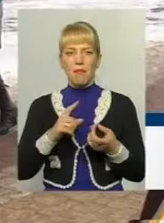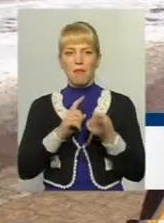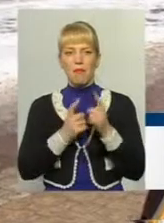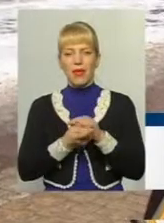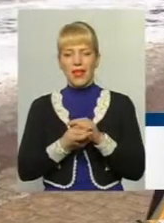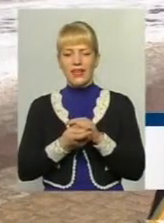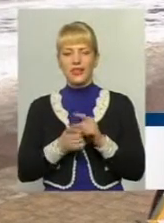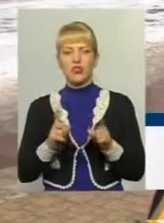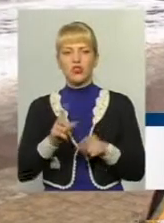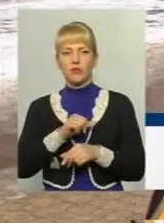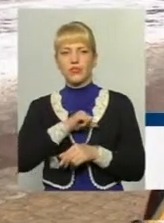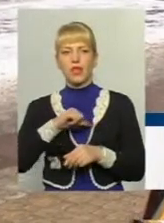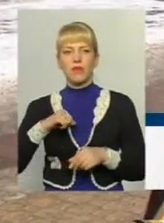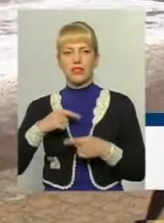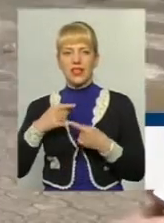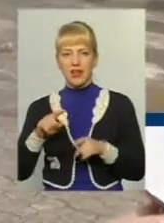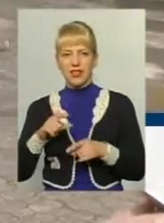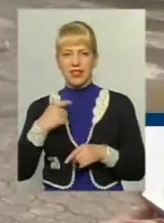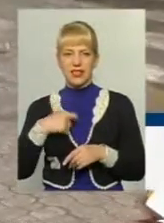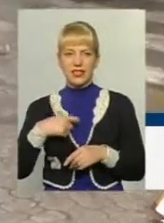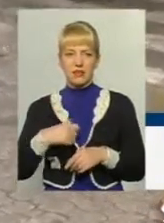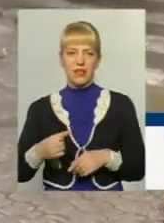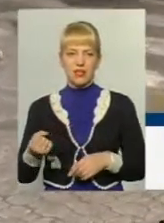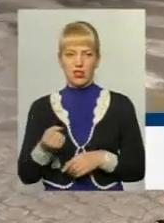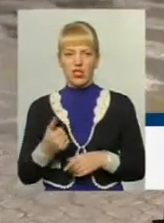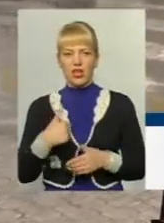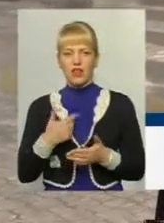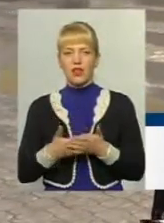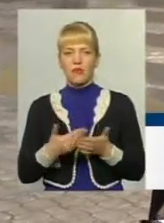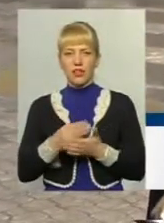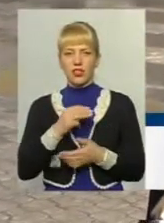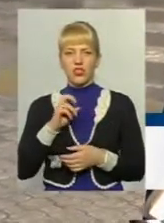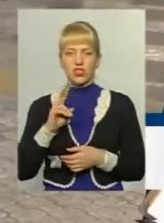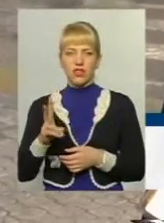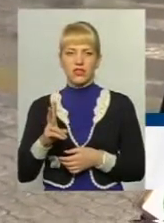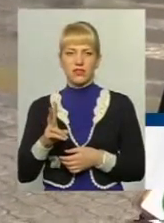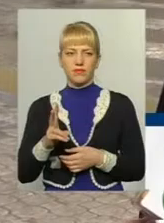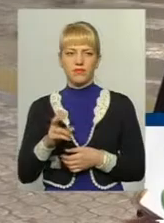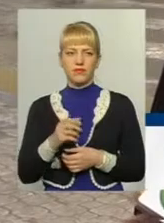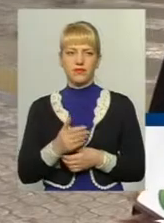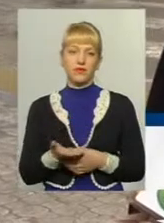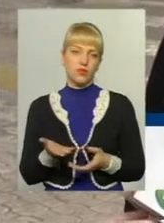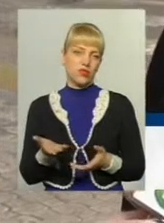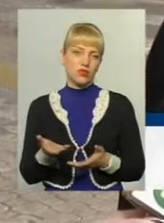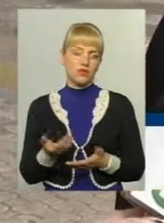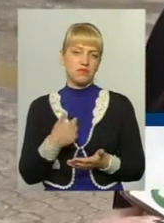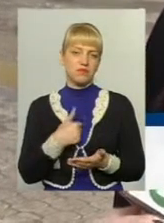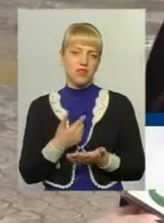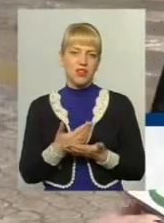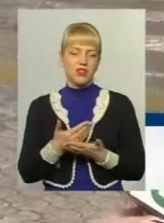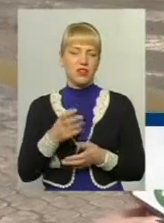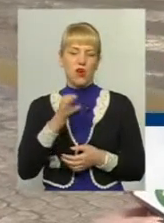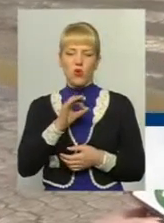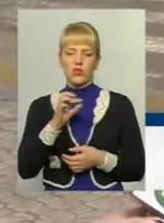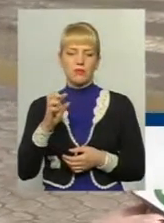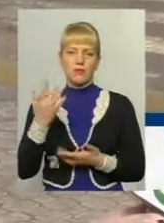не підійде. Це не підійде. А ЖЕКи треба усовершенствувати. Придеться